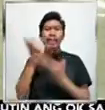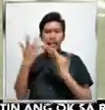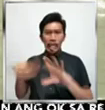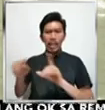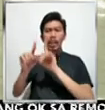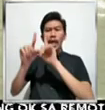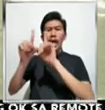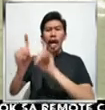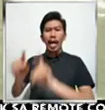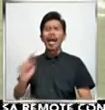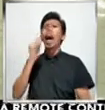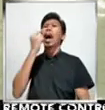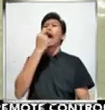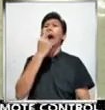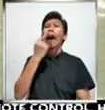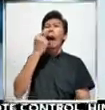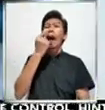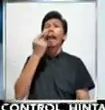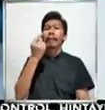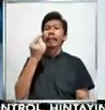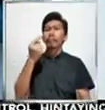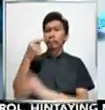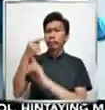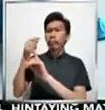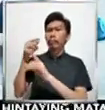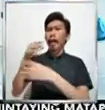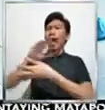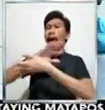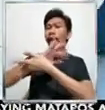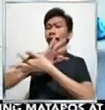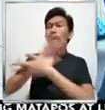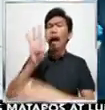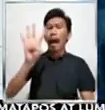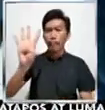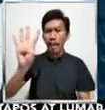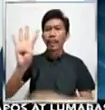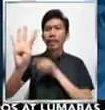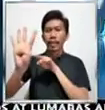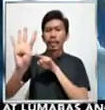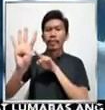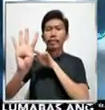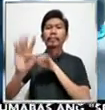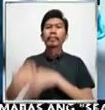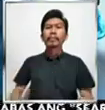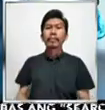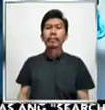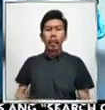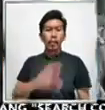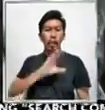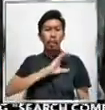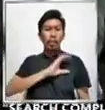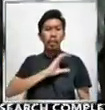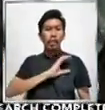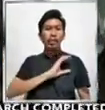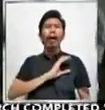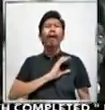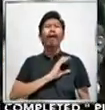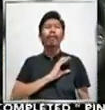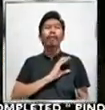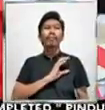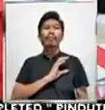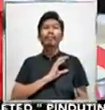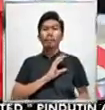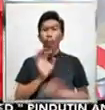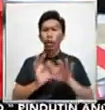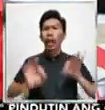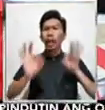sa hanay ng mga pulis ng Lungsod. Malaking bagay daw sa mga pulis na lahat sila ay na-test na. Sana raw ay maging